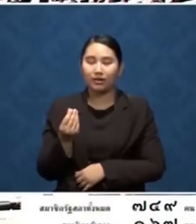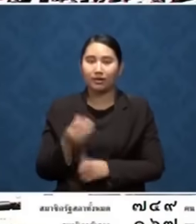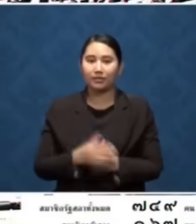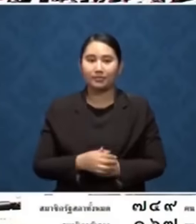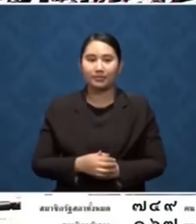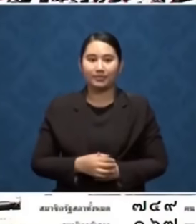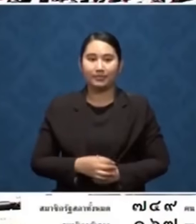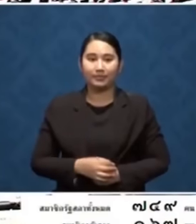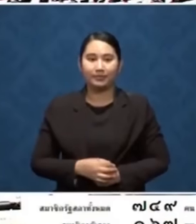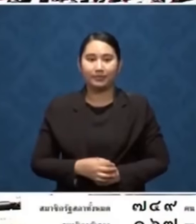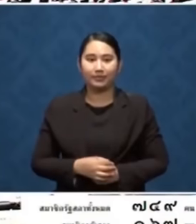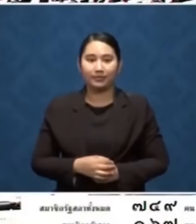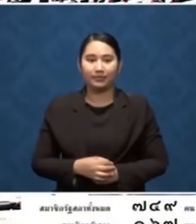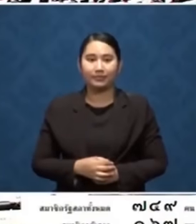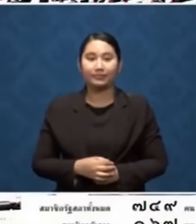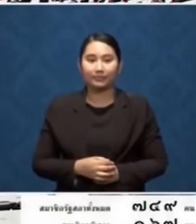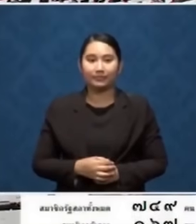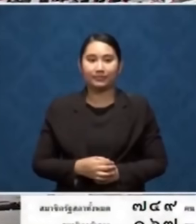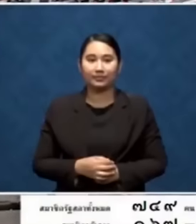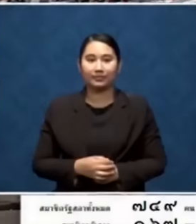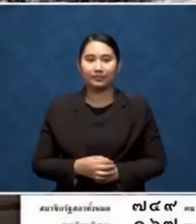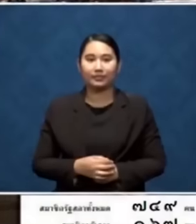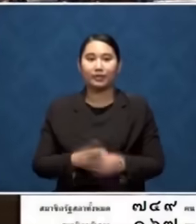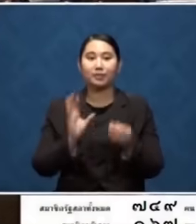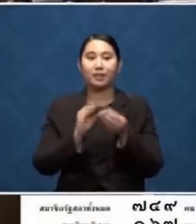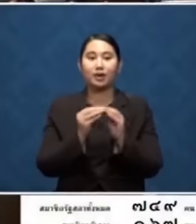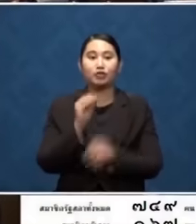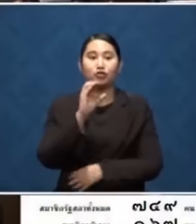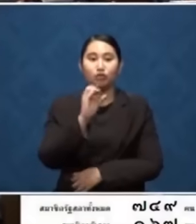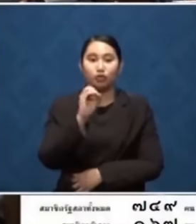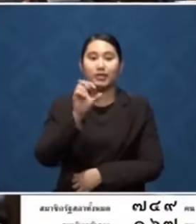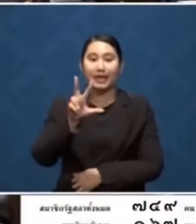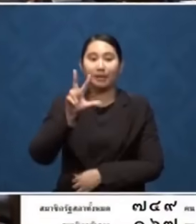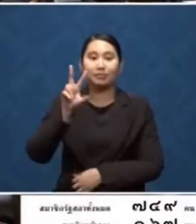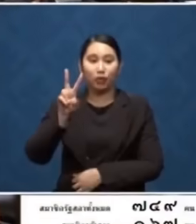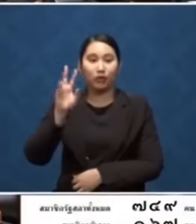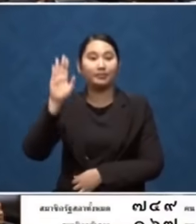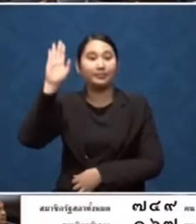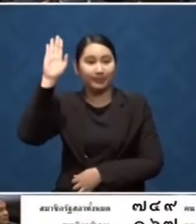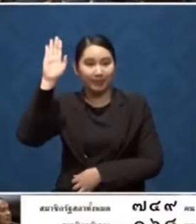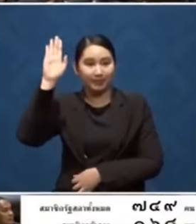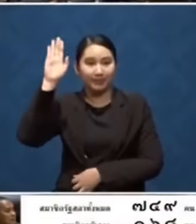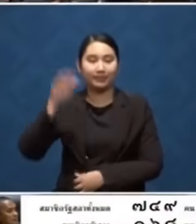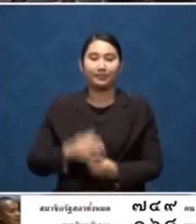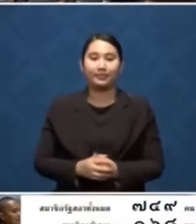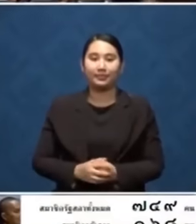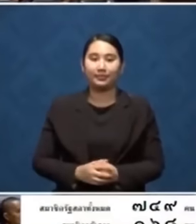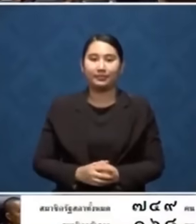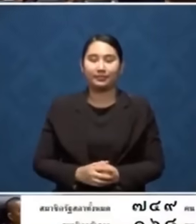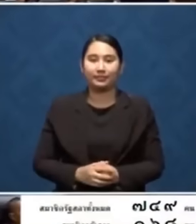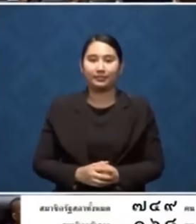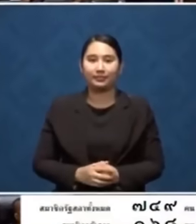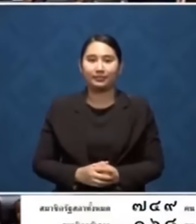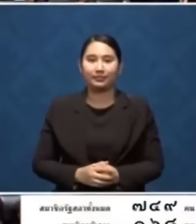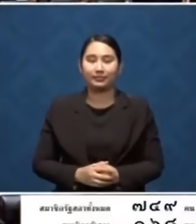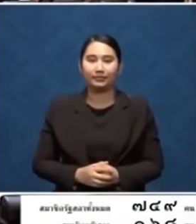นายกแล้วล่ะแต่ท่านก็ไม่ยอมเนี่ยนะครับแต่ก็ยังมีอีกหลายท่านก็บอกว่าน่าจะผ่านแล้วน่าจะผ่านแบบฉลุยด้วยฮะเอ่อ